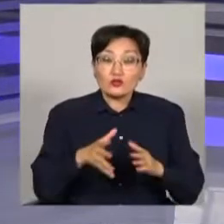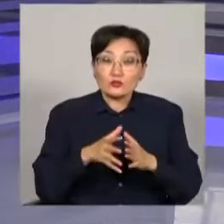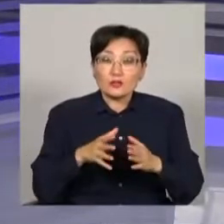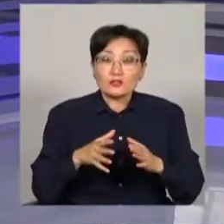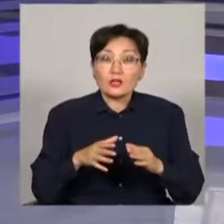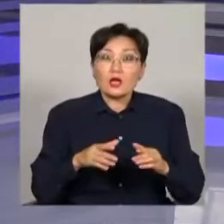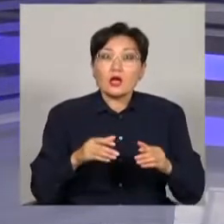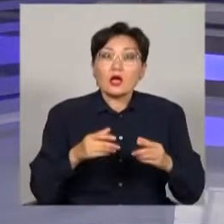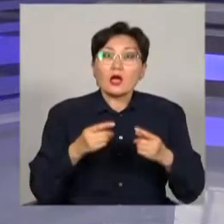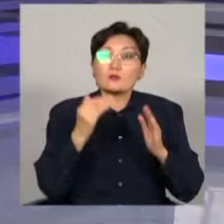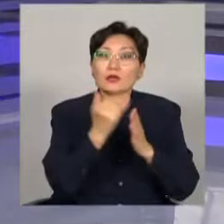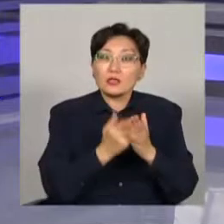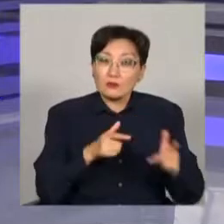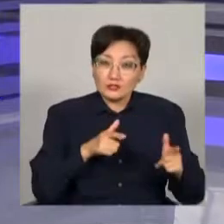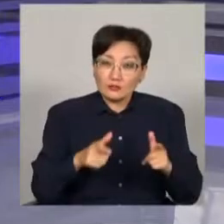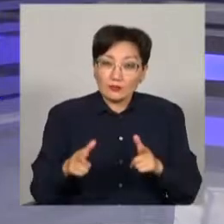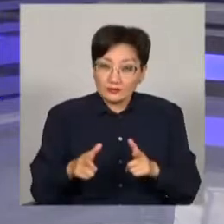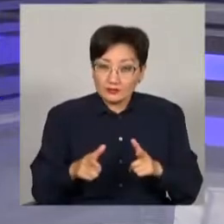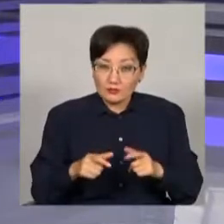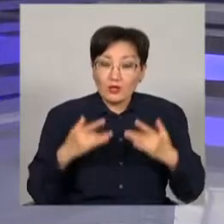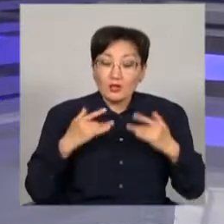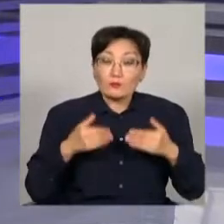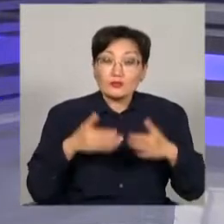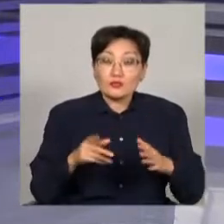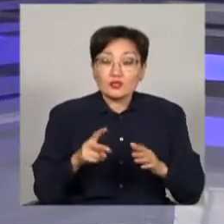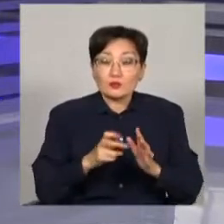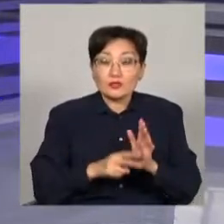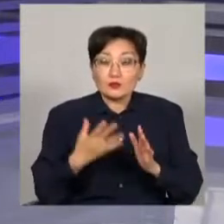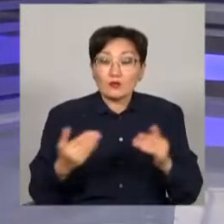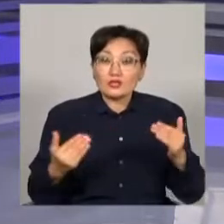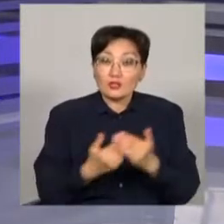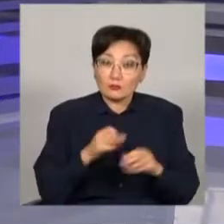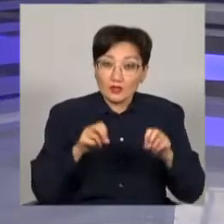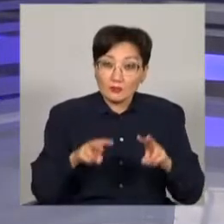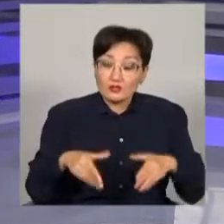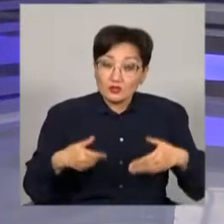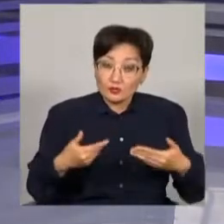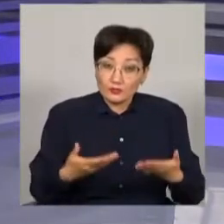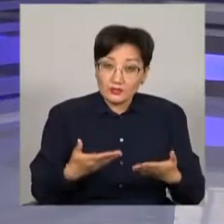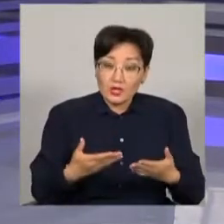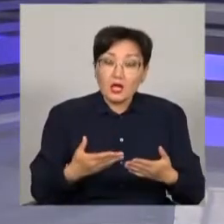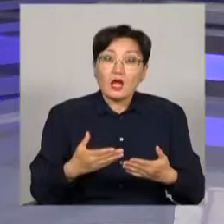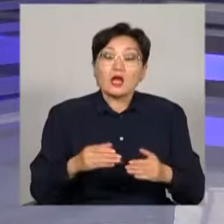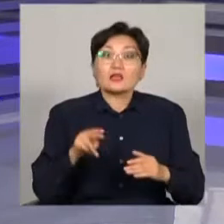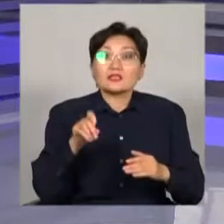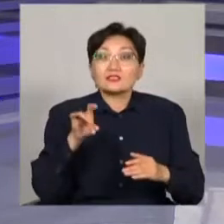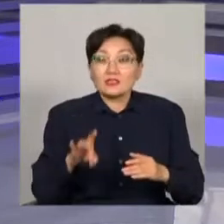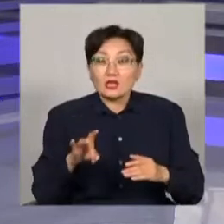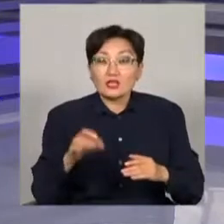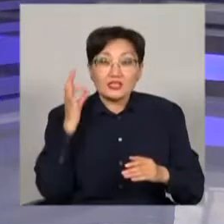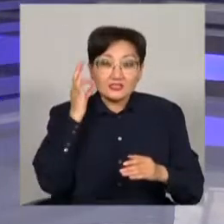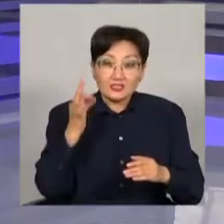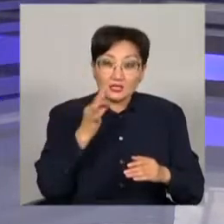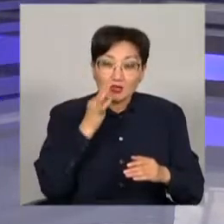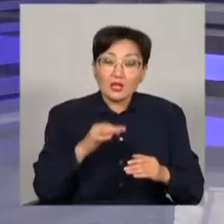мыңдайтын бағдарламалар пайда болды. Биылғы талапкерлер үшін 275 инновациялық мамандық ұсынылған, ал кассир, диспетчер, табельші,